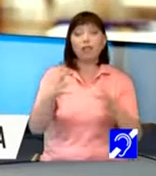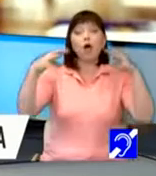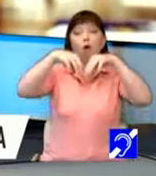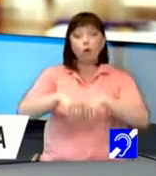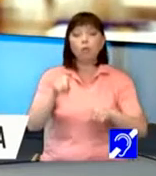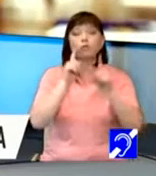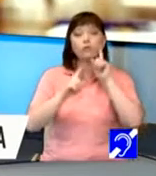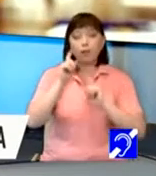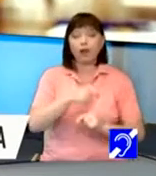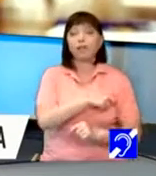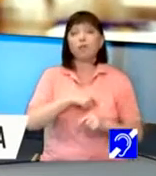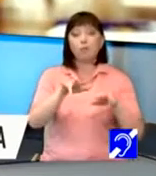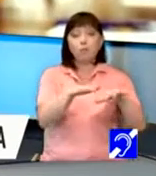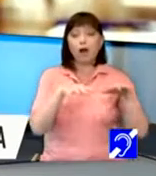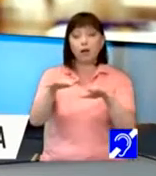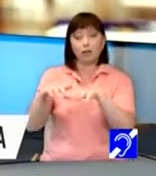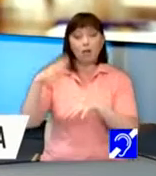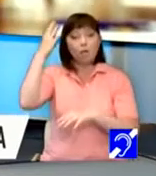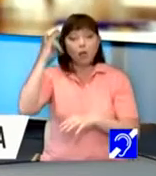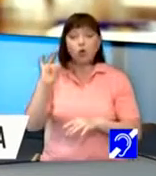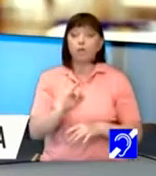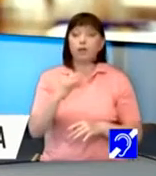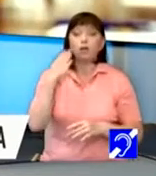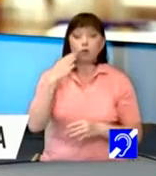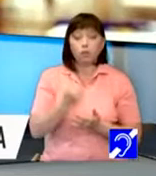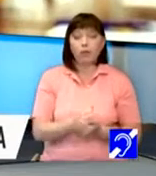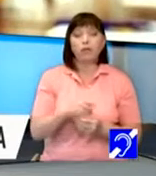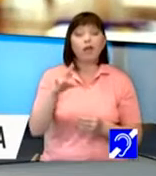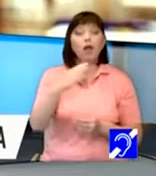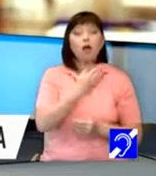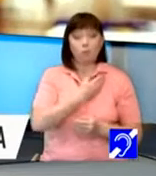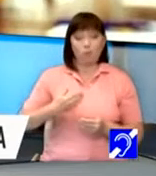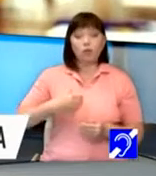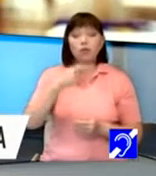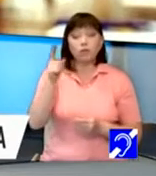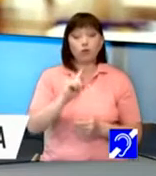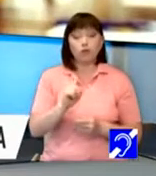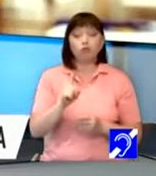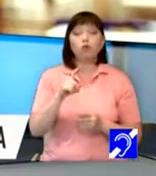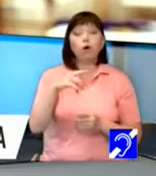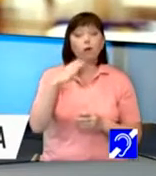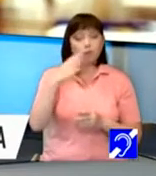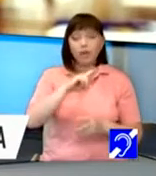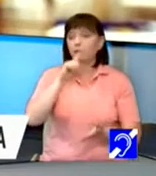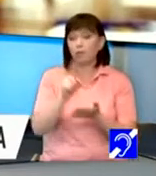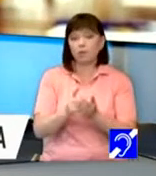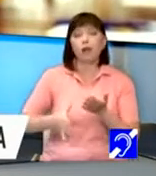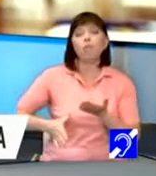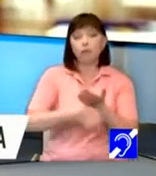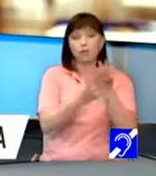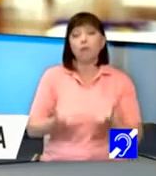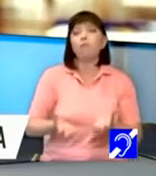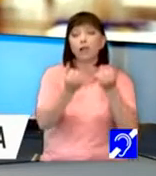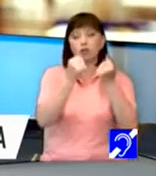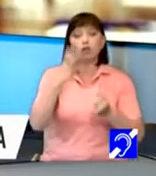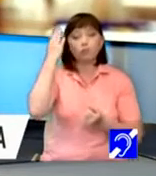comună a parlamentelor Republicii Moldova și României. Oficialii de la București au declarat că România va oferi sprijin necondiționat Republicii Moldova